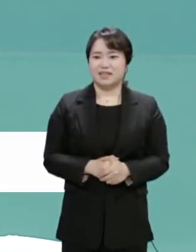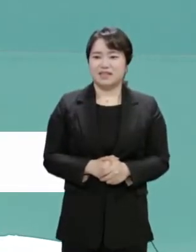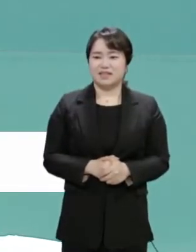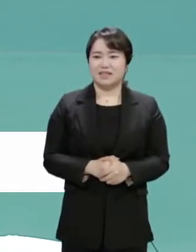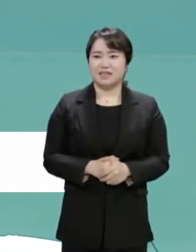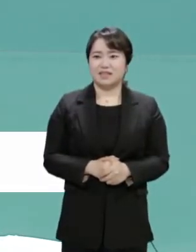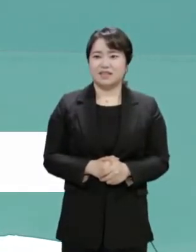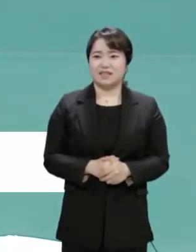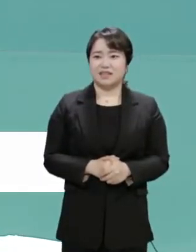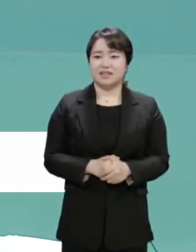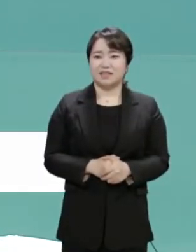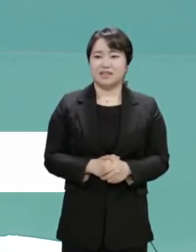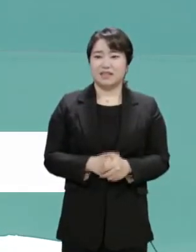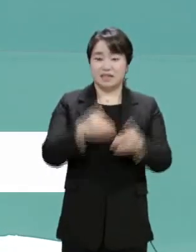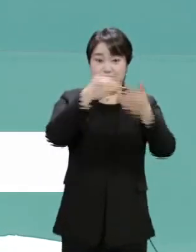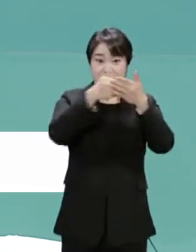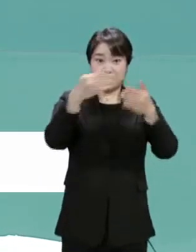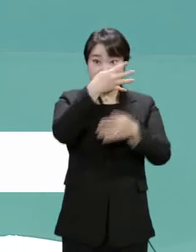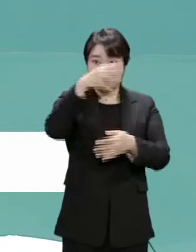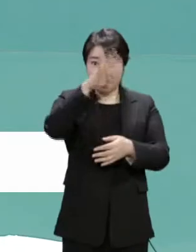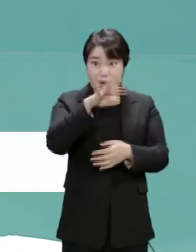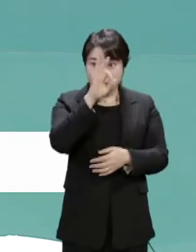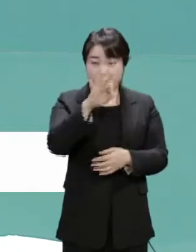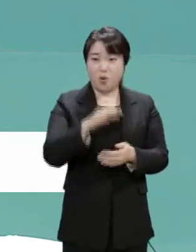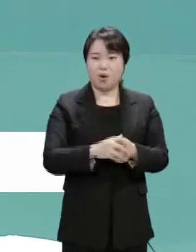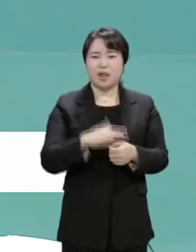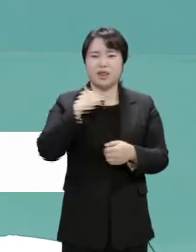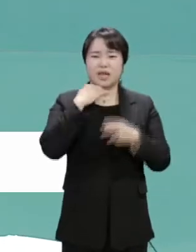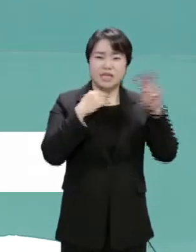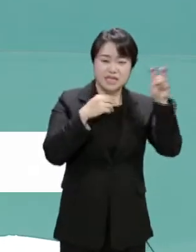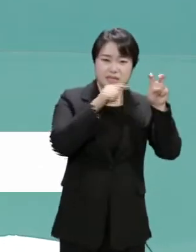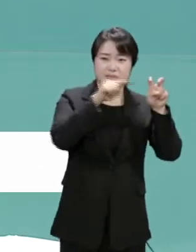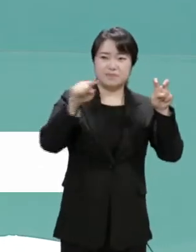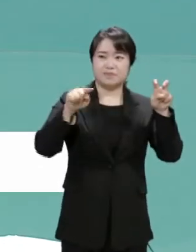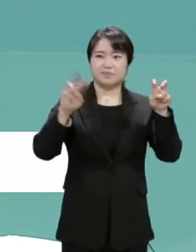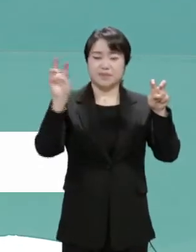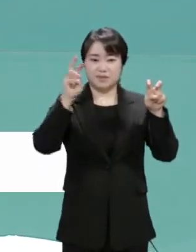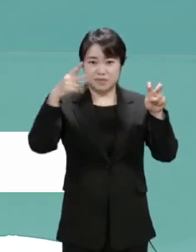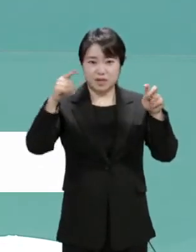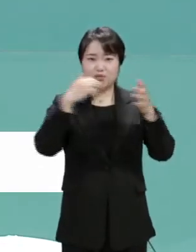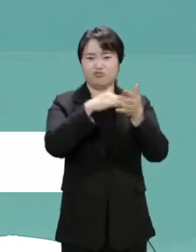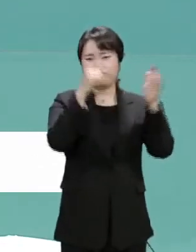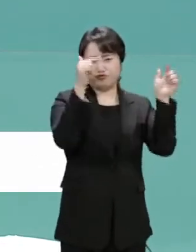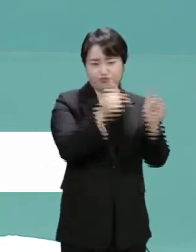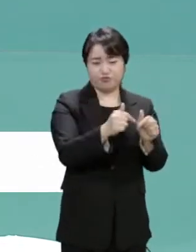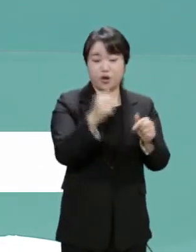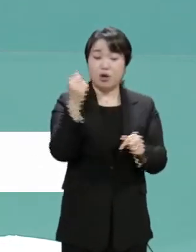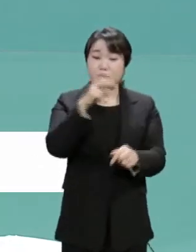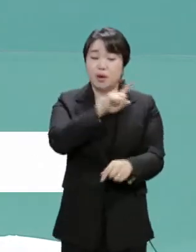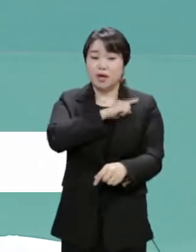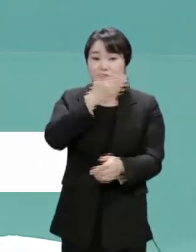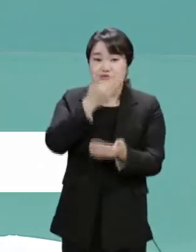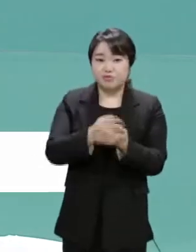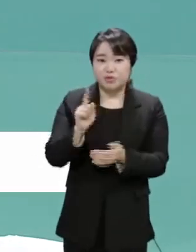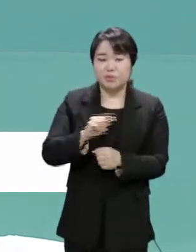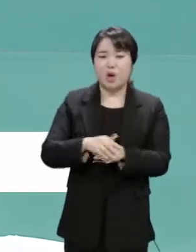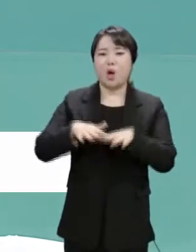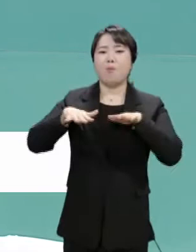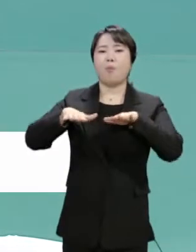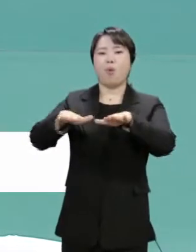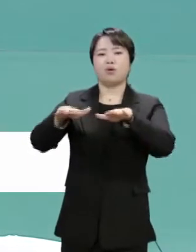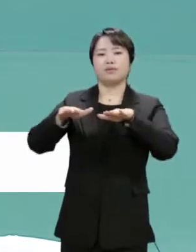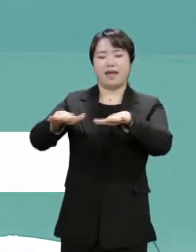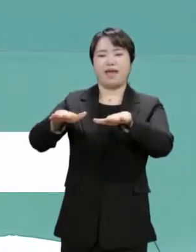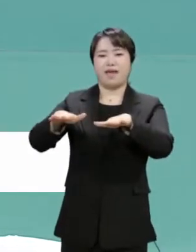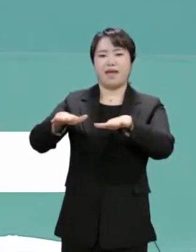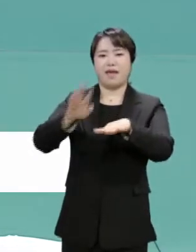자, 이 표를 보시게 되면은 20대, 30대가 지금 줄어듭니다. 그다음에 제일 중요한 거. 봉제 박물관이